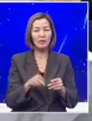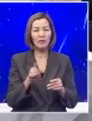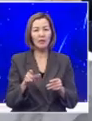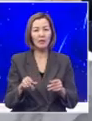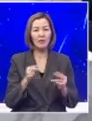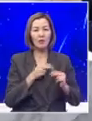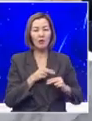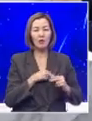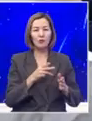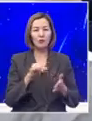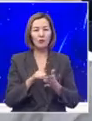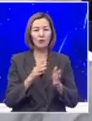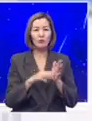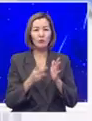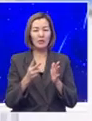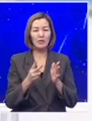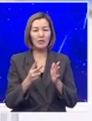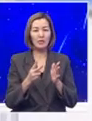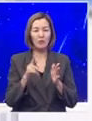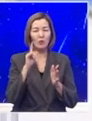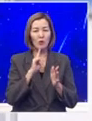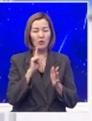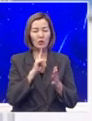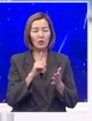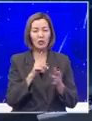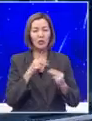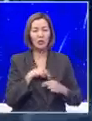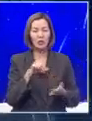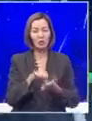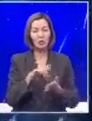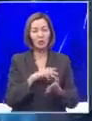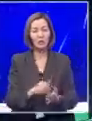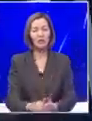адам тұрақты жұмысқа, 92 адам уақытша жұмысқа орналасқан.